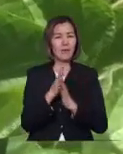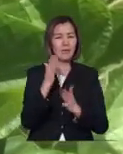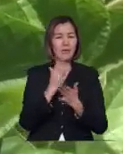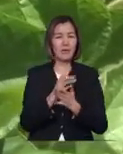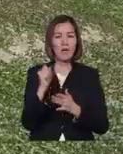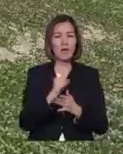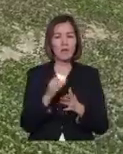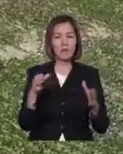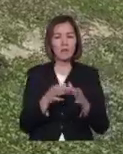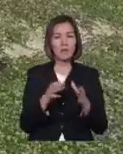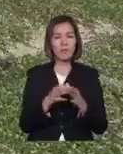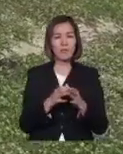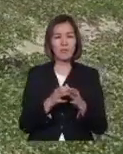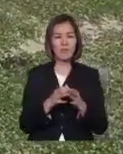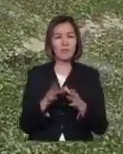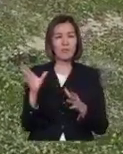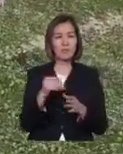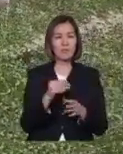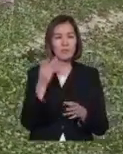компания